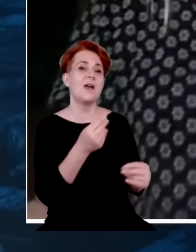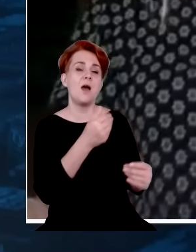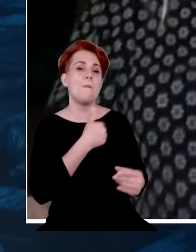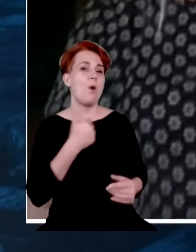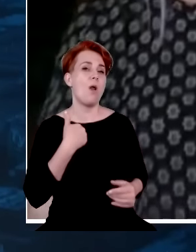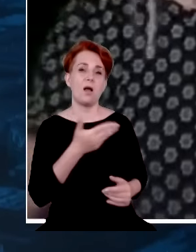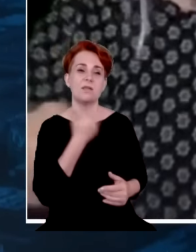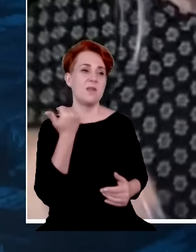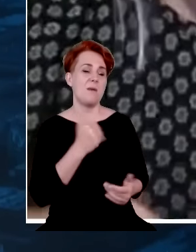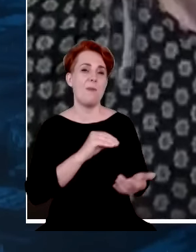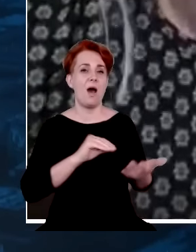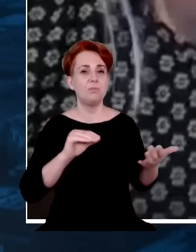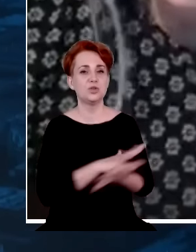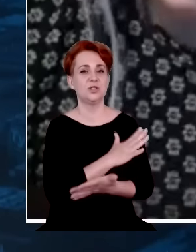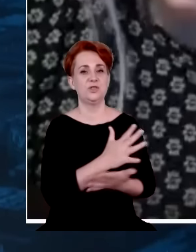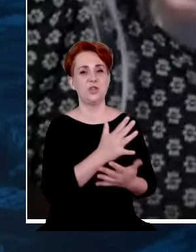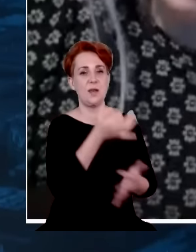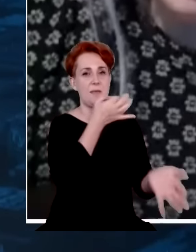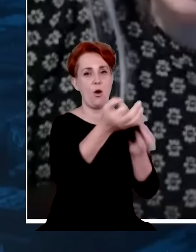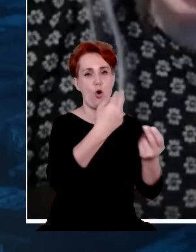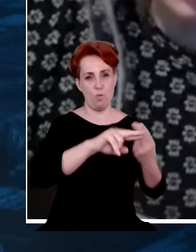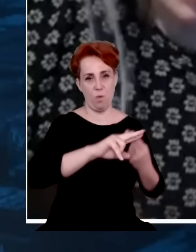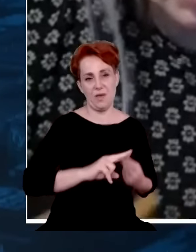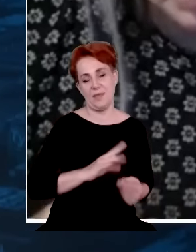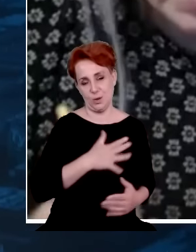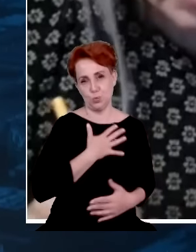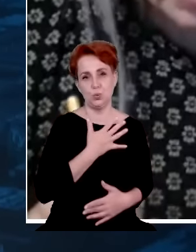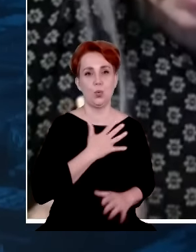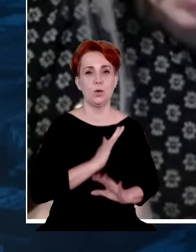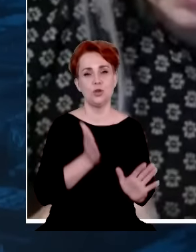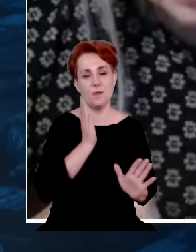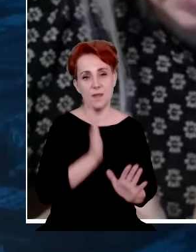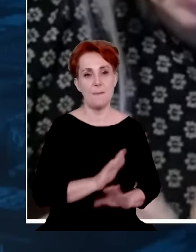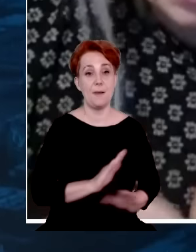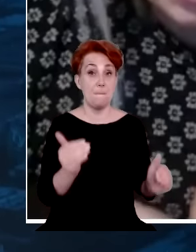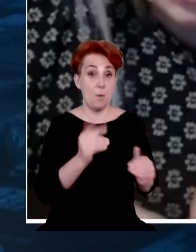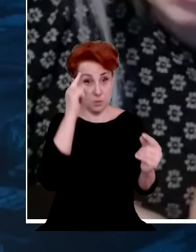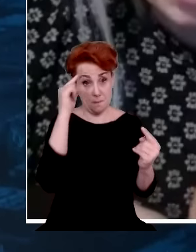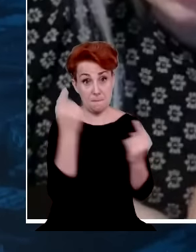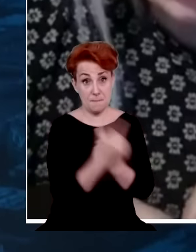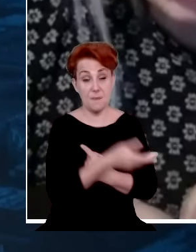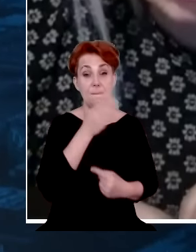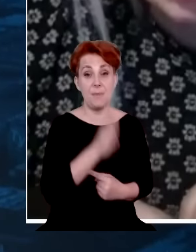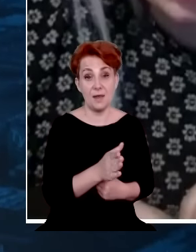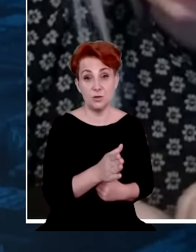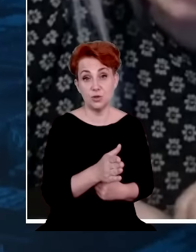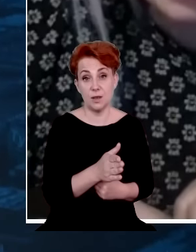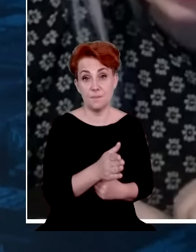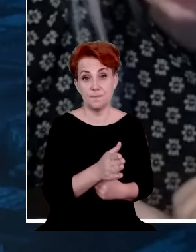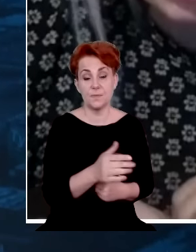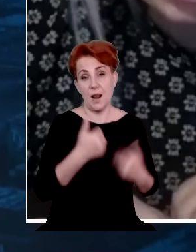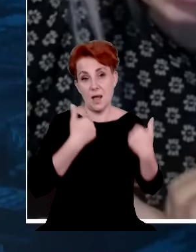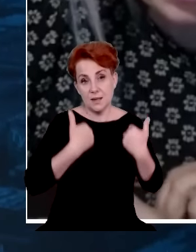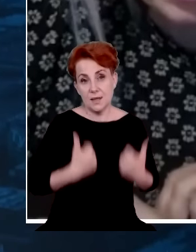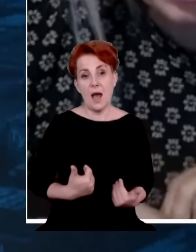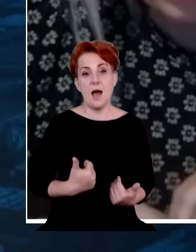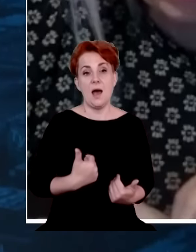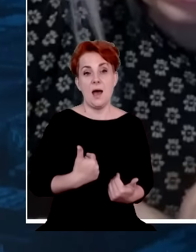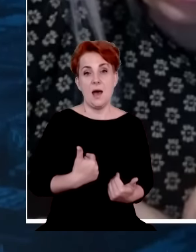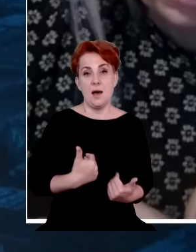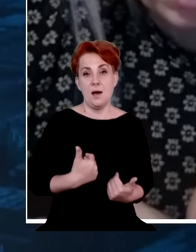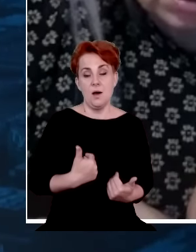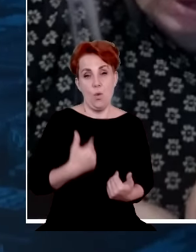udziału w referendach No tak mi się wydaje i że po prostu nie będzie No mogę się mylić ale tak czy inaczej ja osobiście uważam